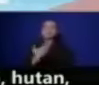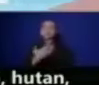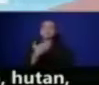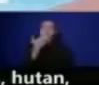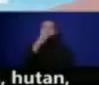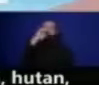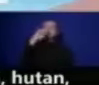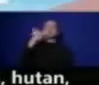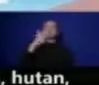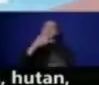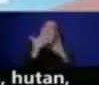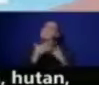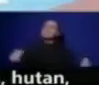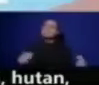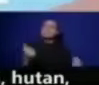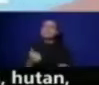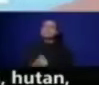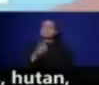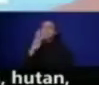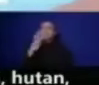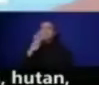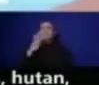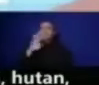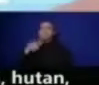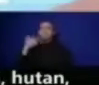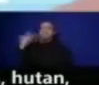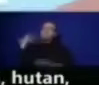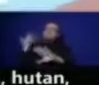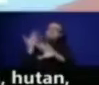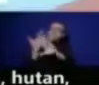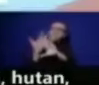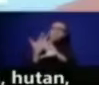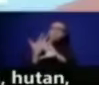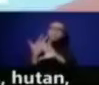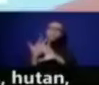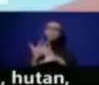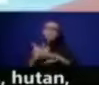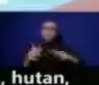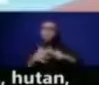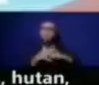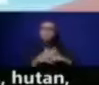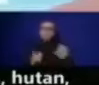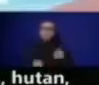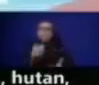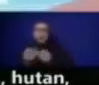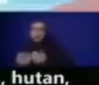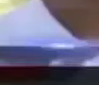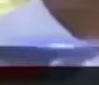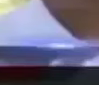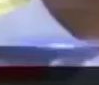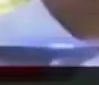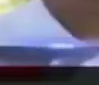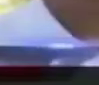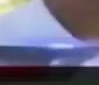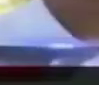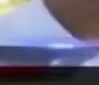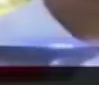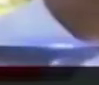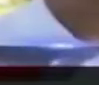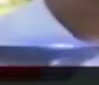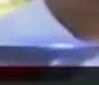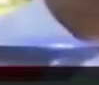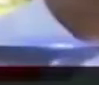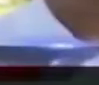ini tidak terjadi kebakaran lahan hutan, kebakaran lahan gambut. Artinya bukan